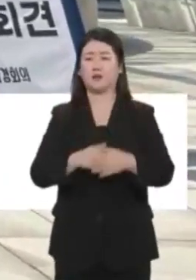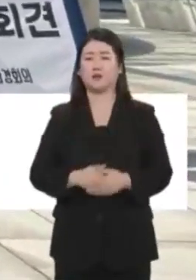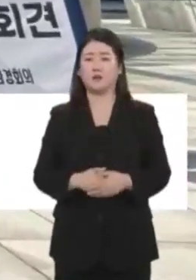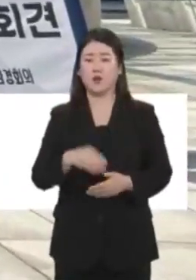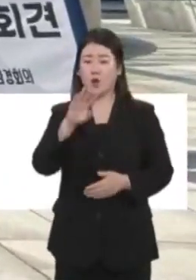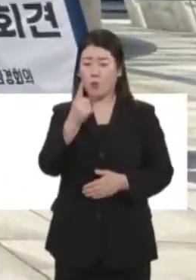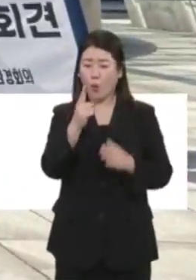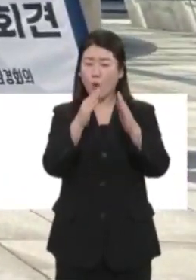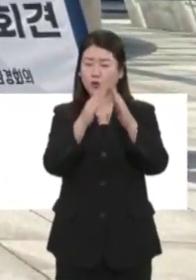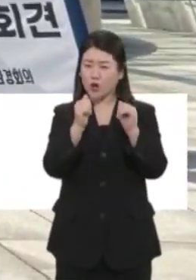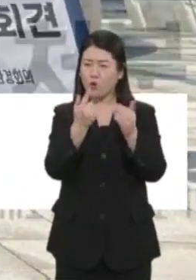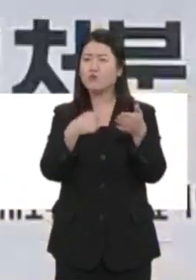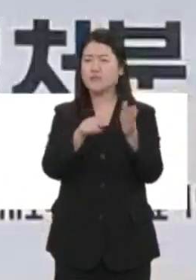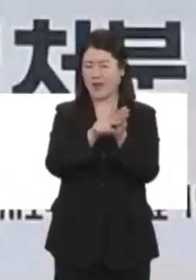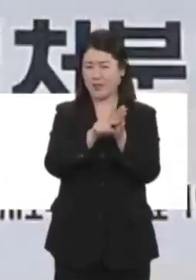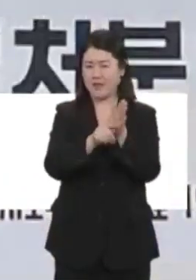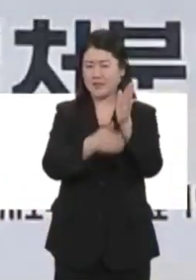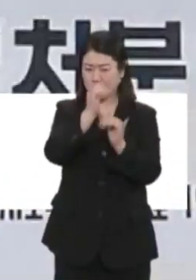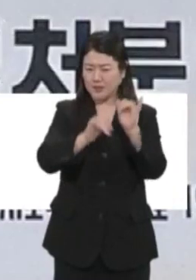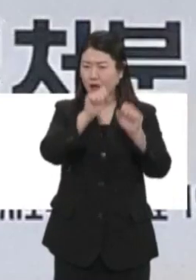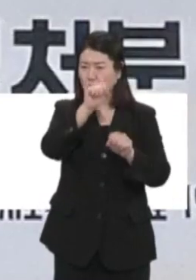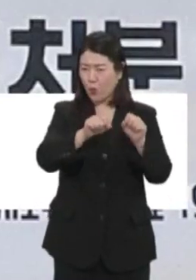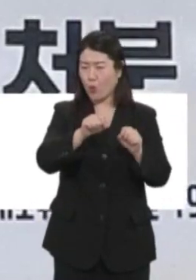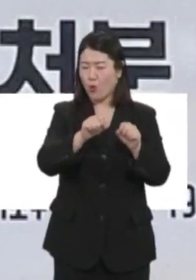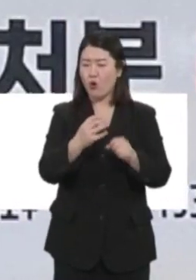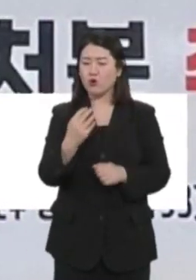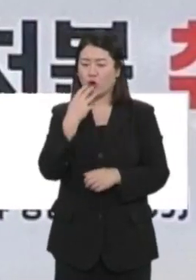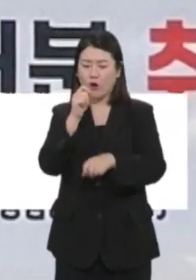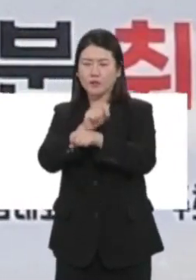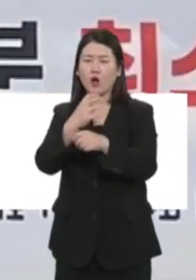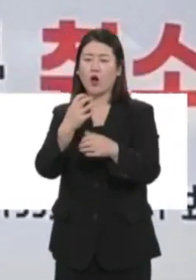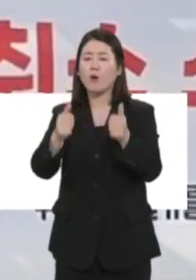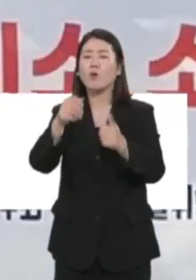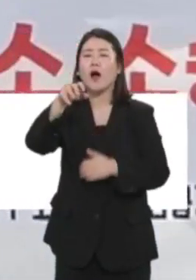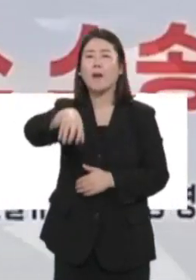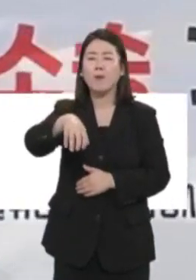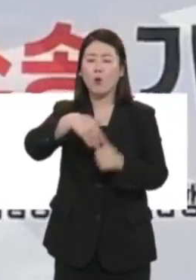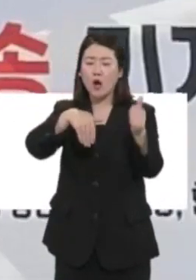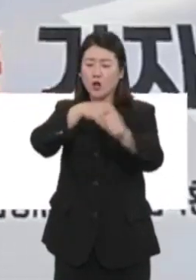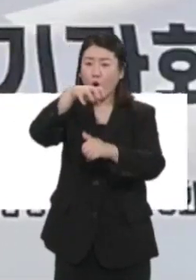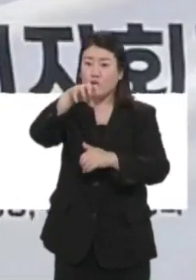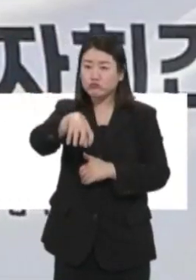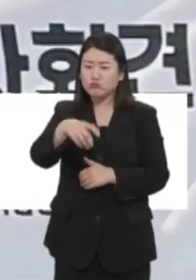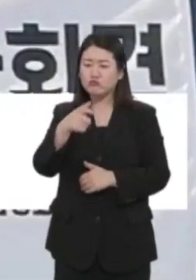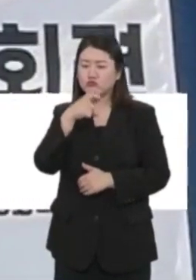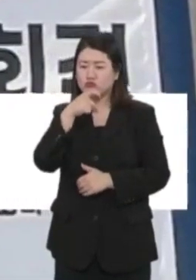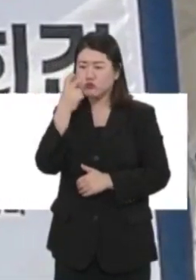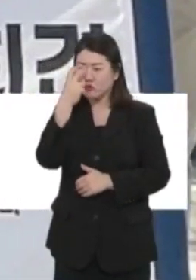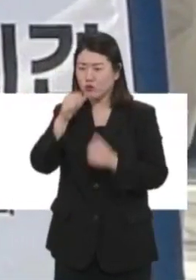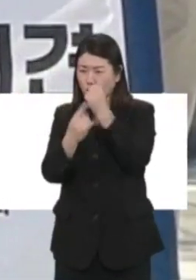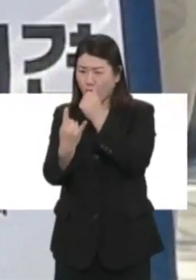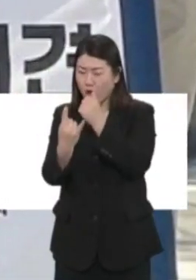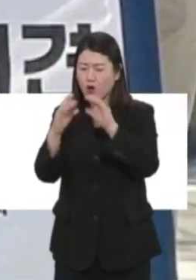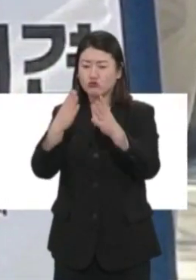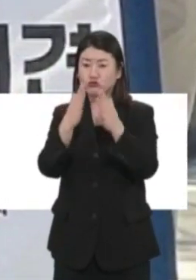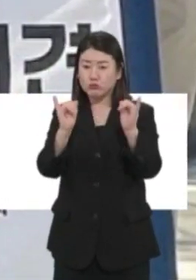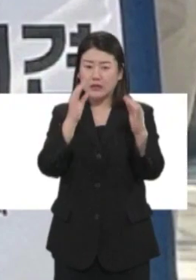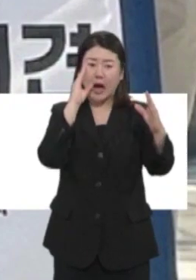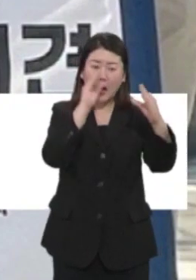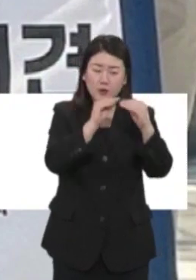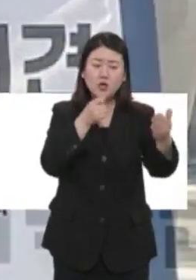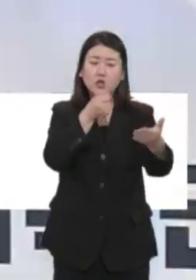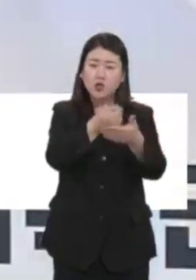보철거 위한 금강 영산강 시민행동 측은 서울행정법원 앞에서 환경부와 국가 물관리 위원회가 국민적 합의로